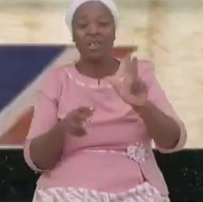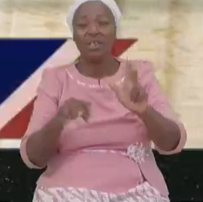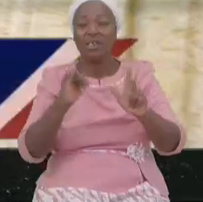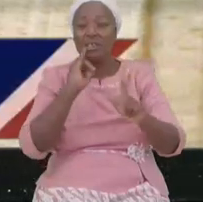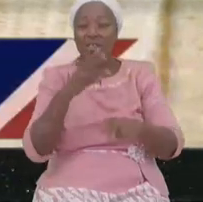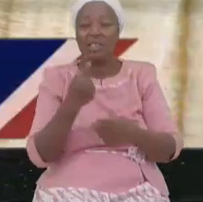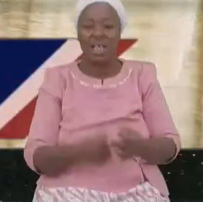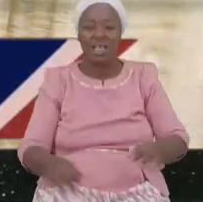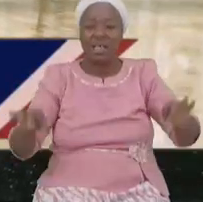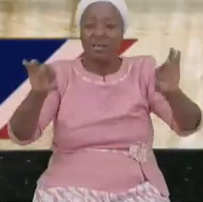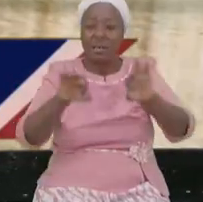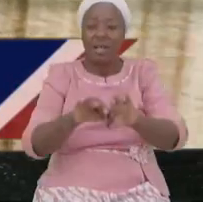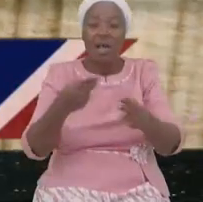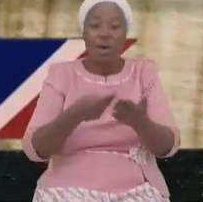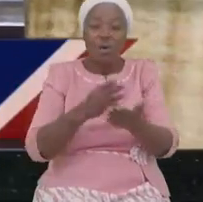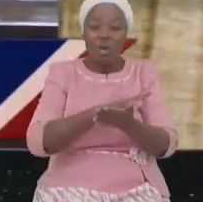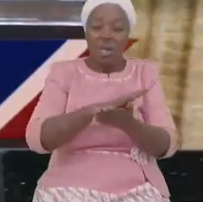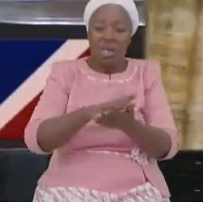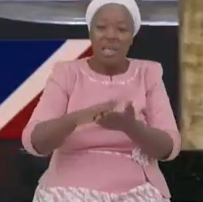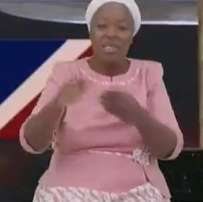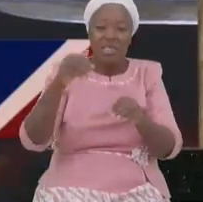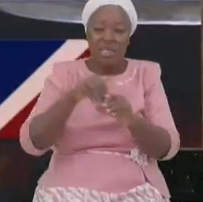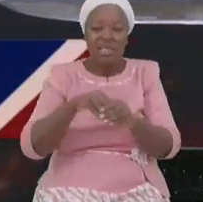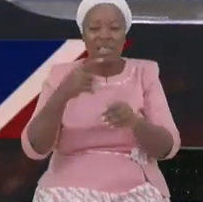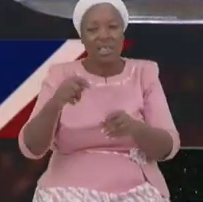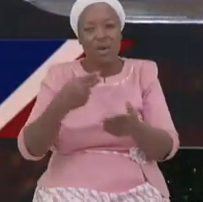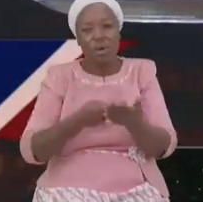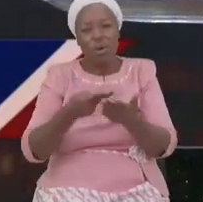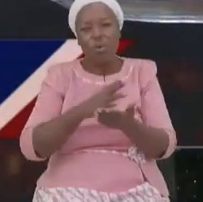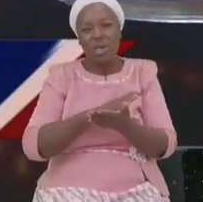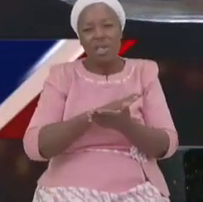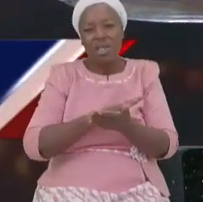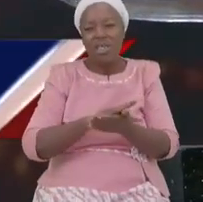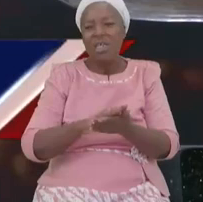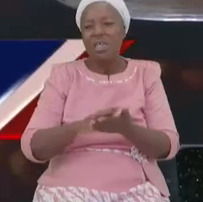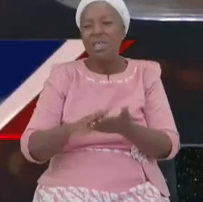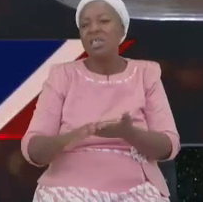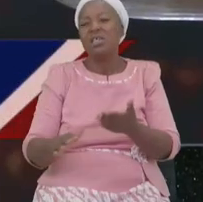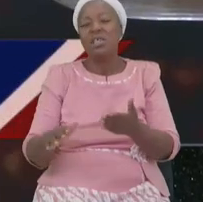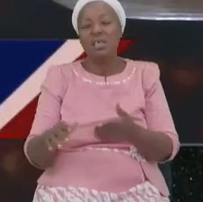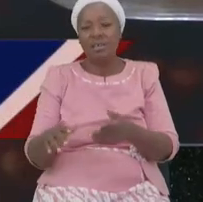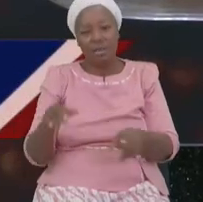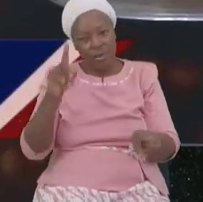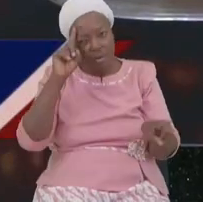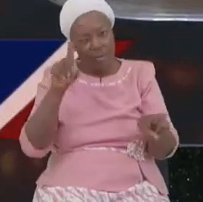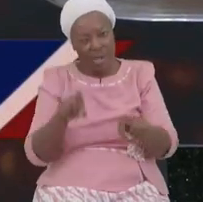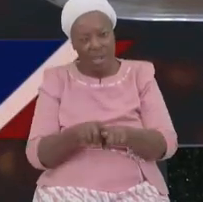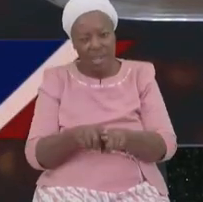sainteté cruciale dans la Sainte Alliance. La sainteté cruciale, essentielle, importante,